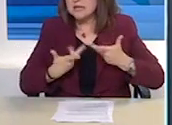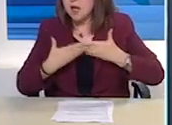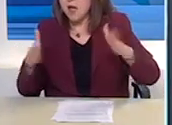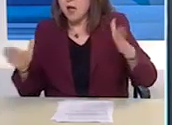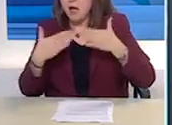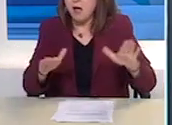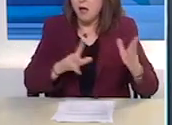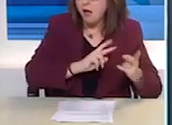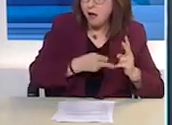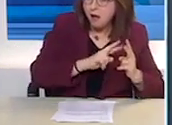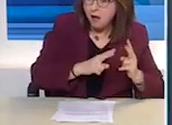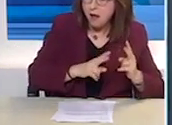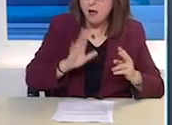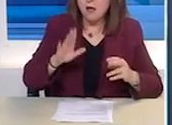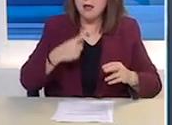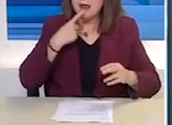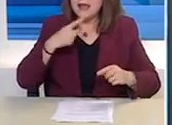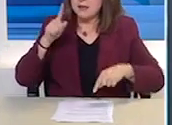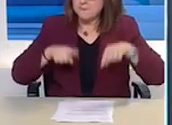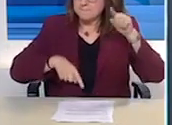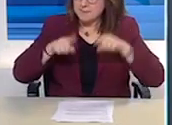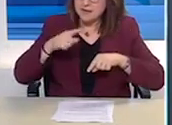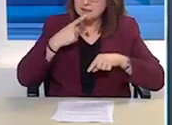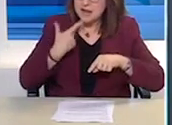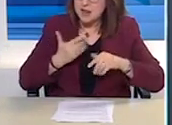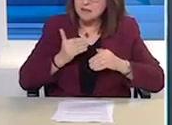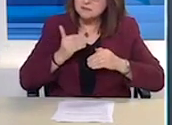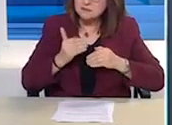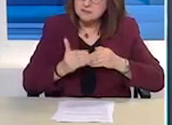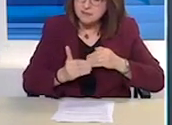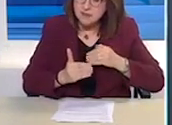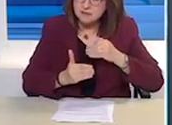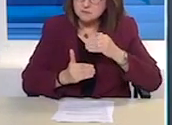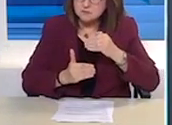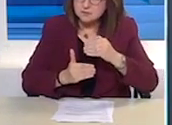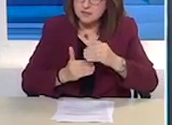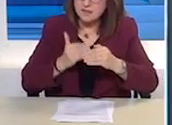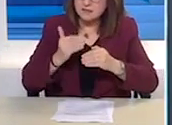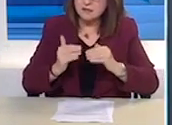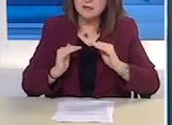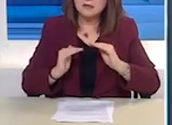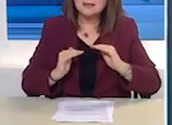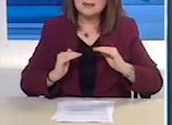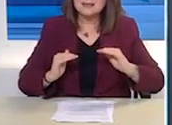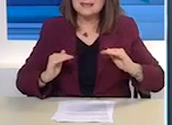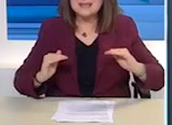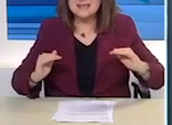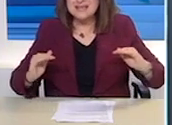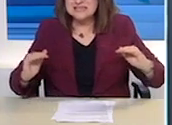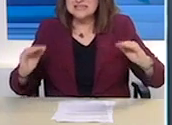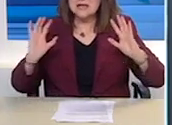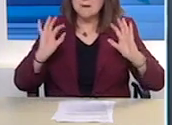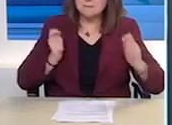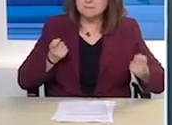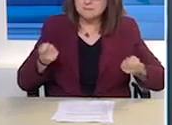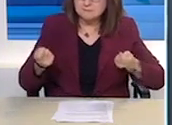θα δει ότι λένε gradual, δηλαδή σταδιακά, quiet, ήσυχα, και controlled,